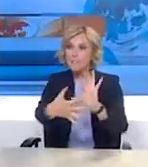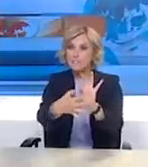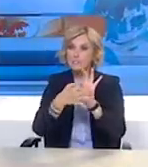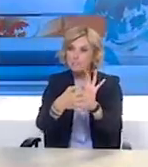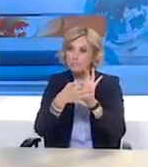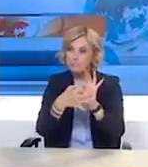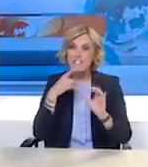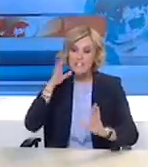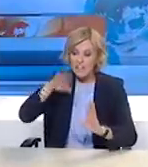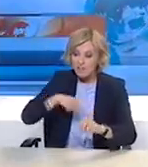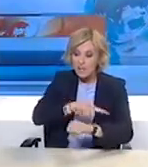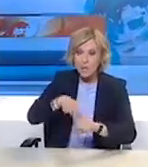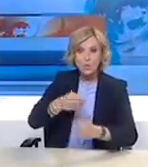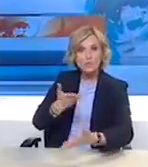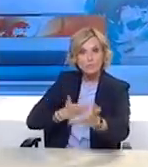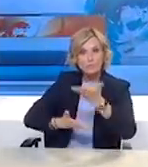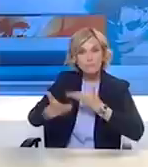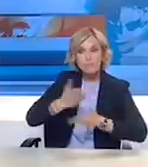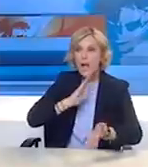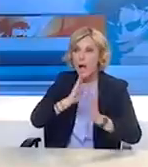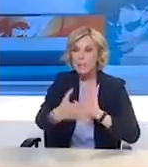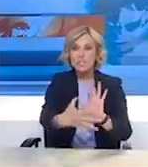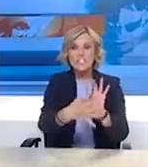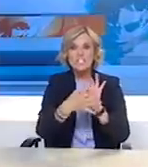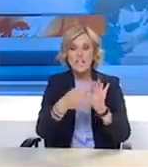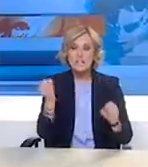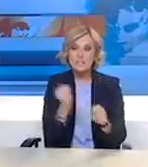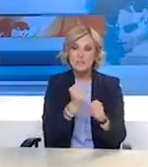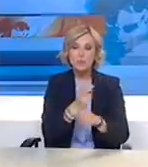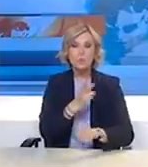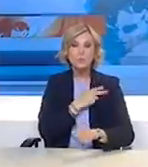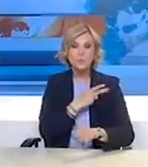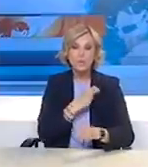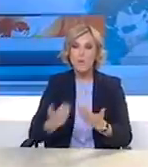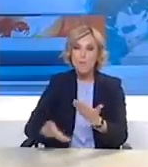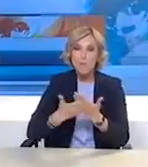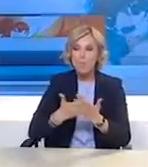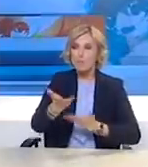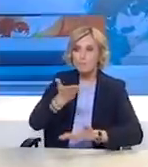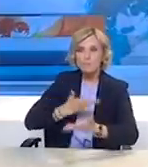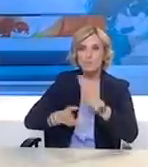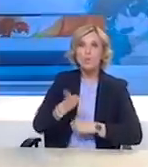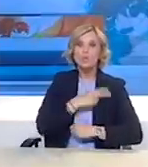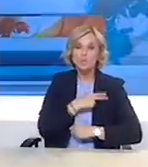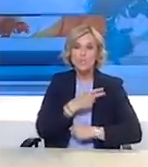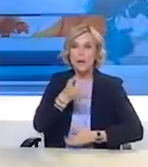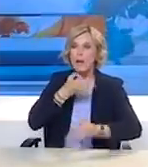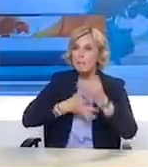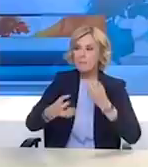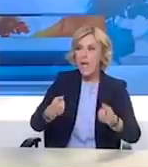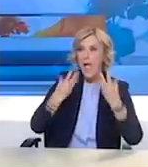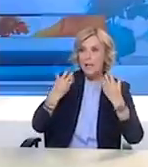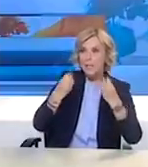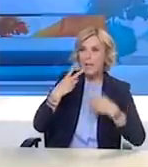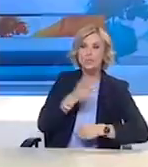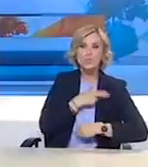τις τελευταίες ώρες για την αμεσότητα της συνεργασίας μας, έτσι ώστε να μας βοηθάει να παίρνουμε αποφάσεις με τα αντανακλαστικά